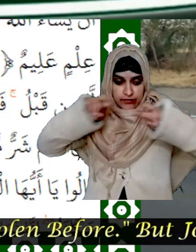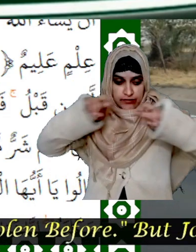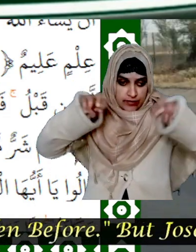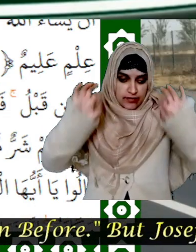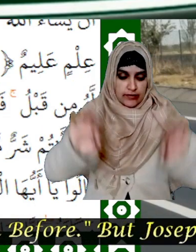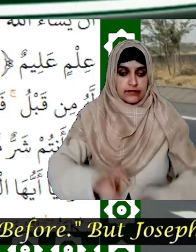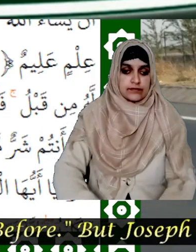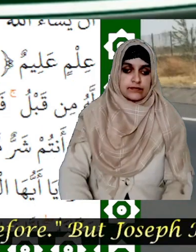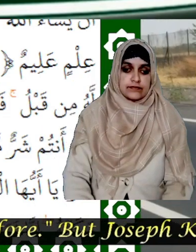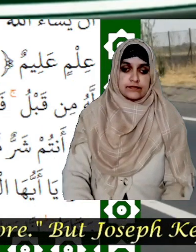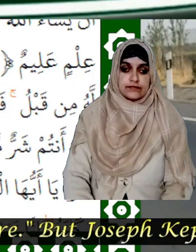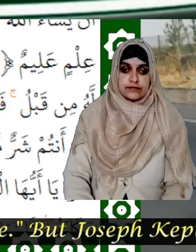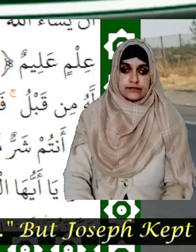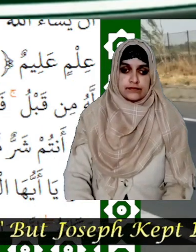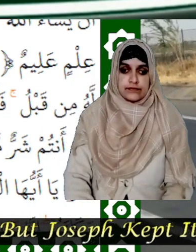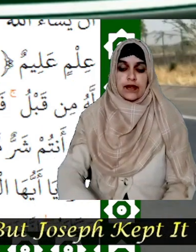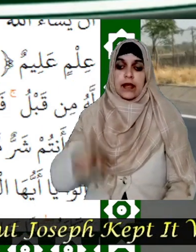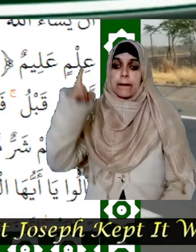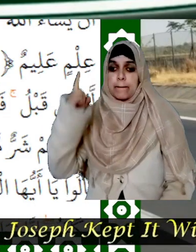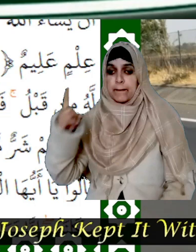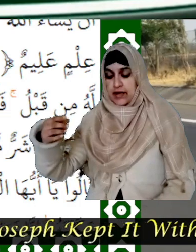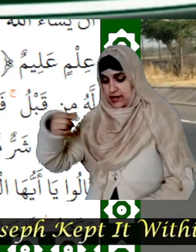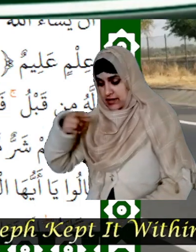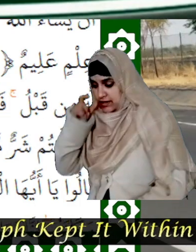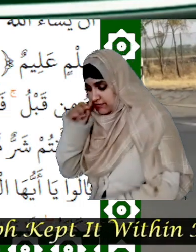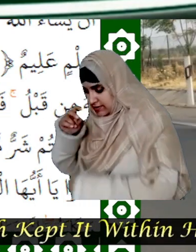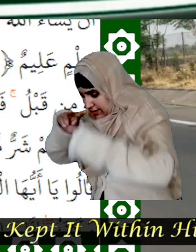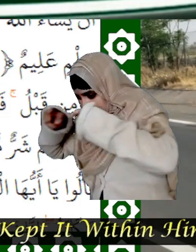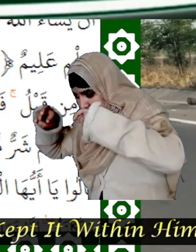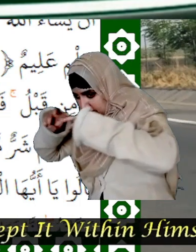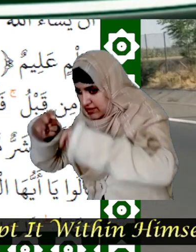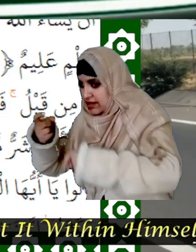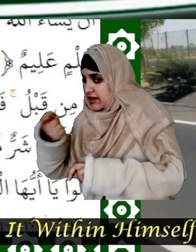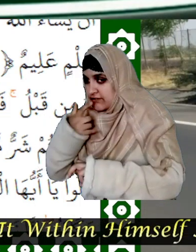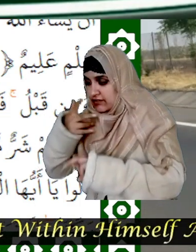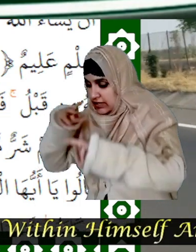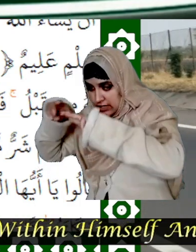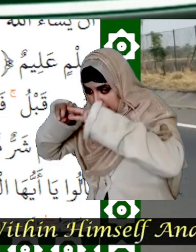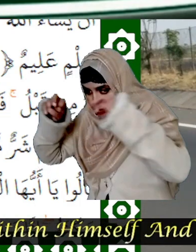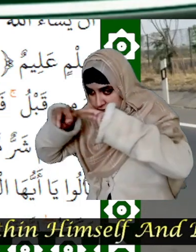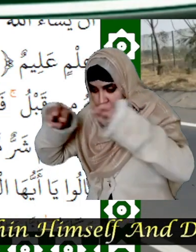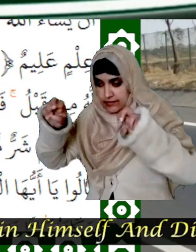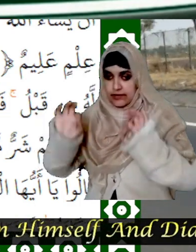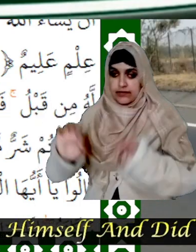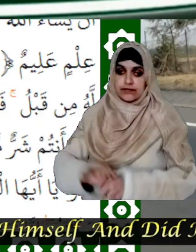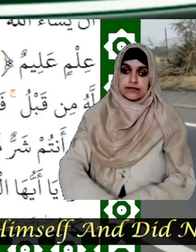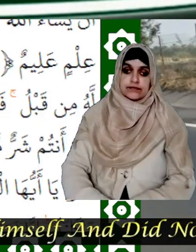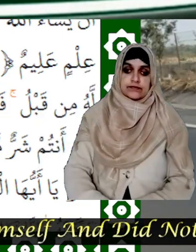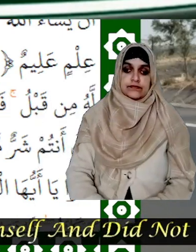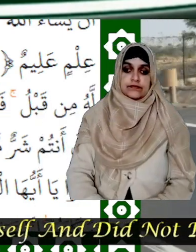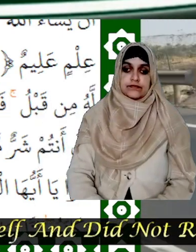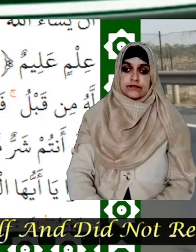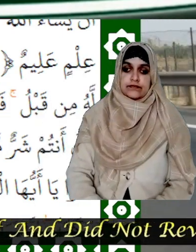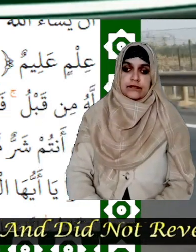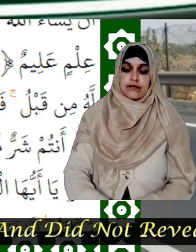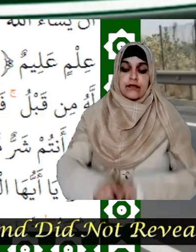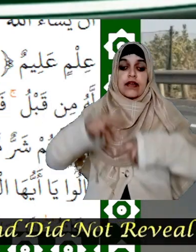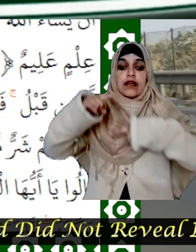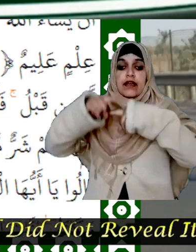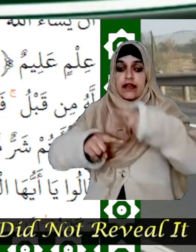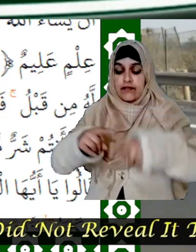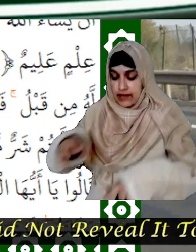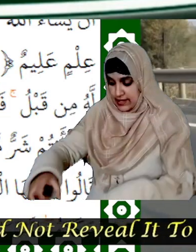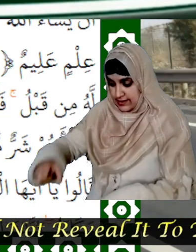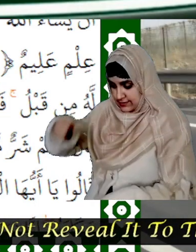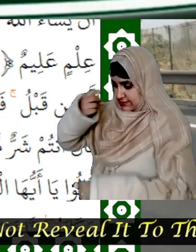دلك والو جولني ياسريك مجام بن يامينين كيو هاتيس فقد سرق اخو الله من